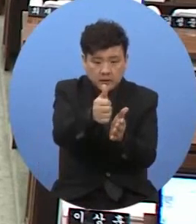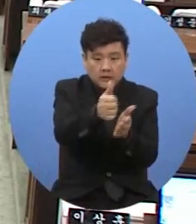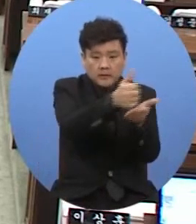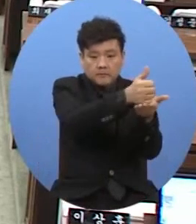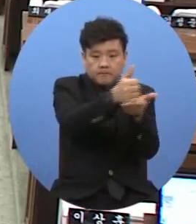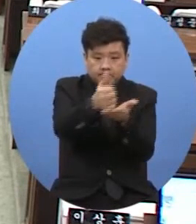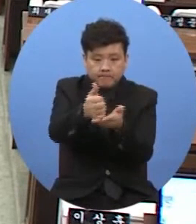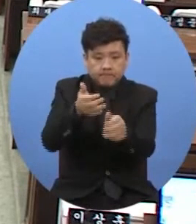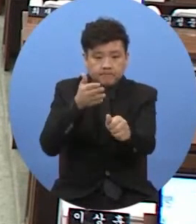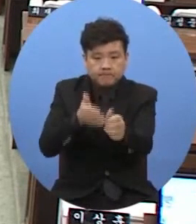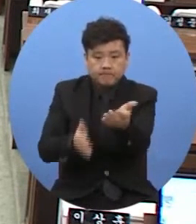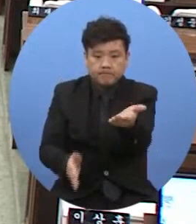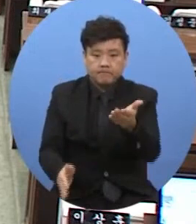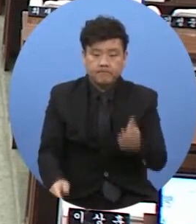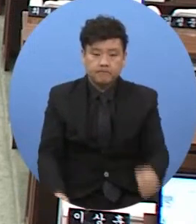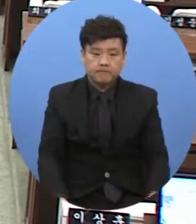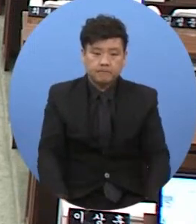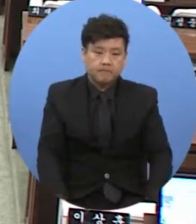나와주십시오.